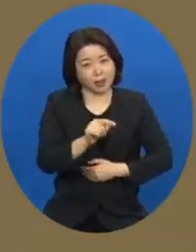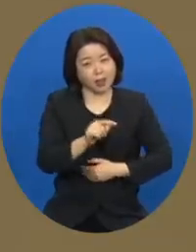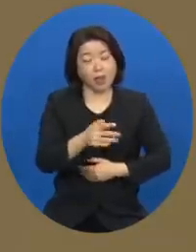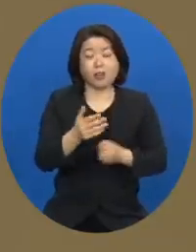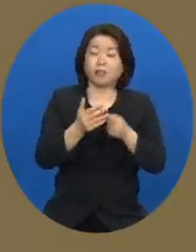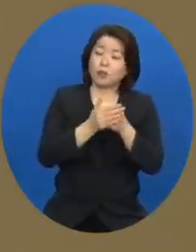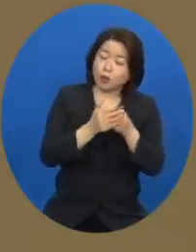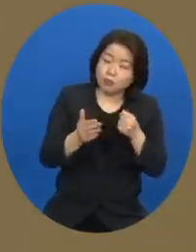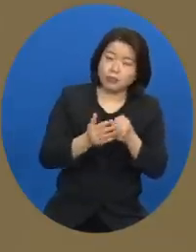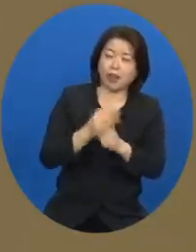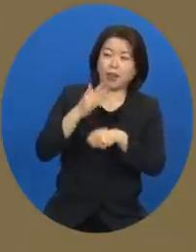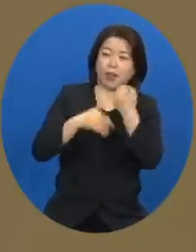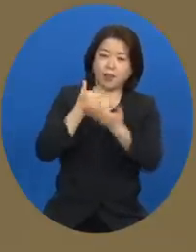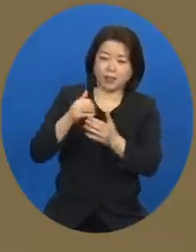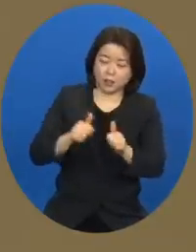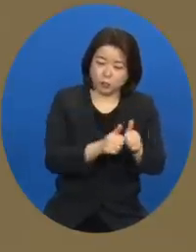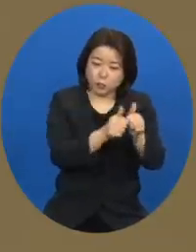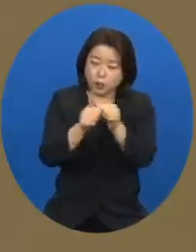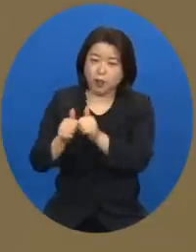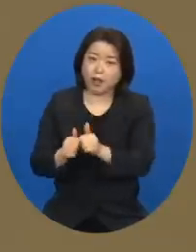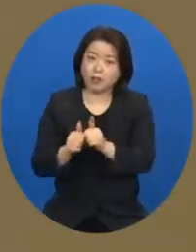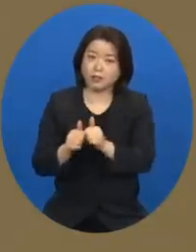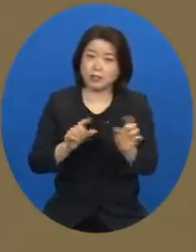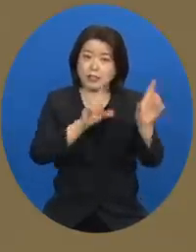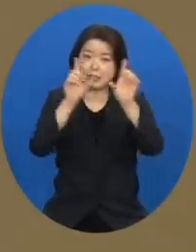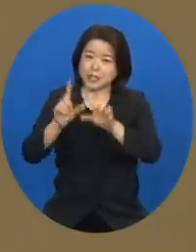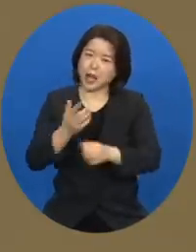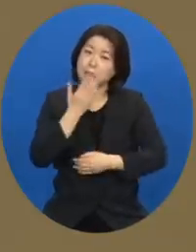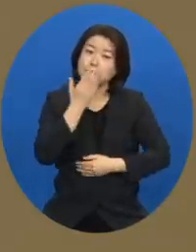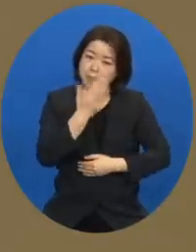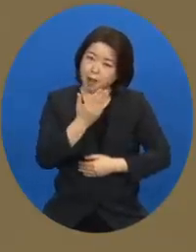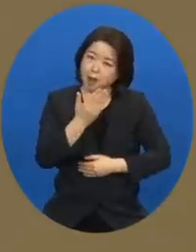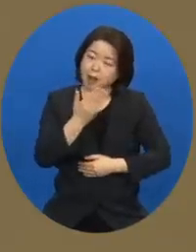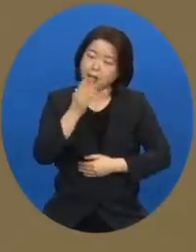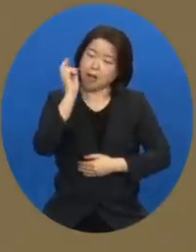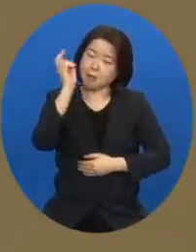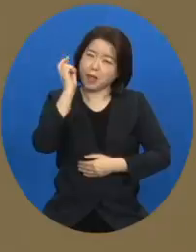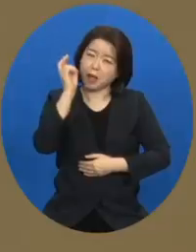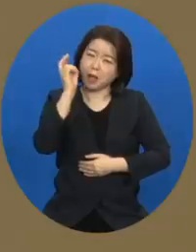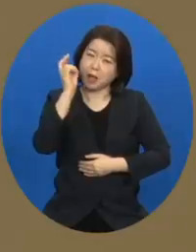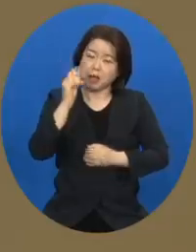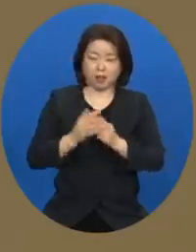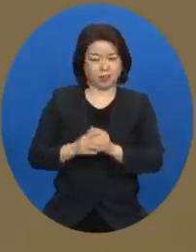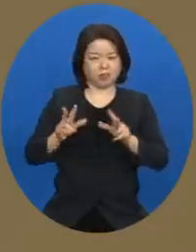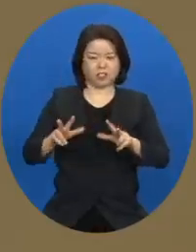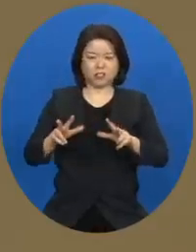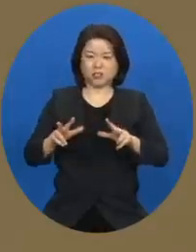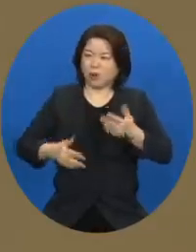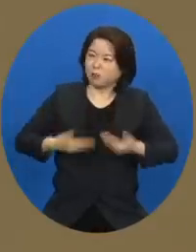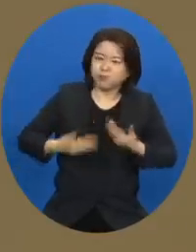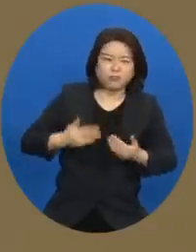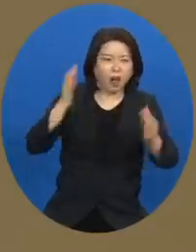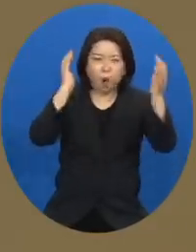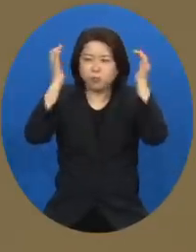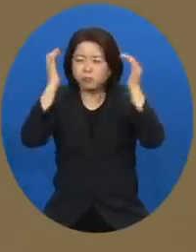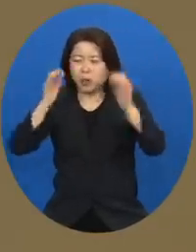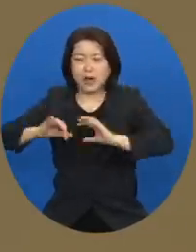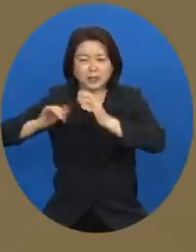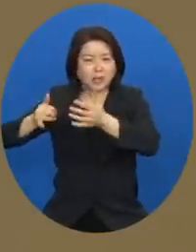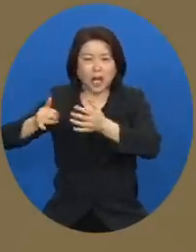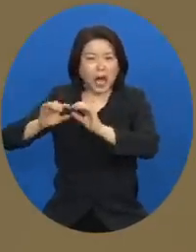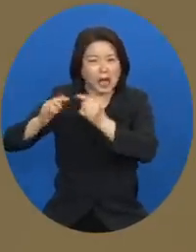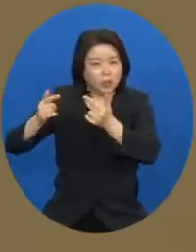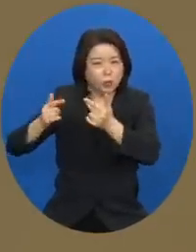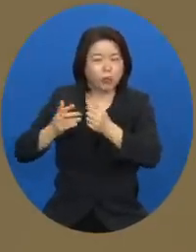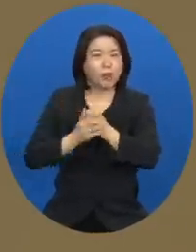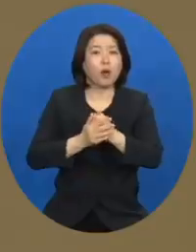그러니까 하나님과 동행하는 삶을 살 수 있었겠지. 지금처럼 이렇게 바쁘고 복잡하고